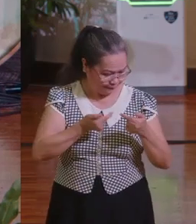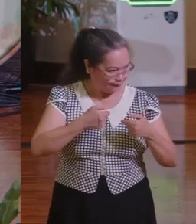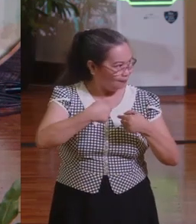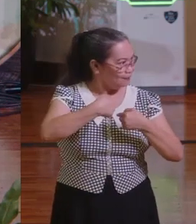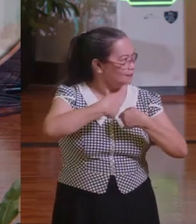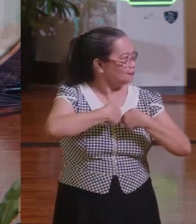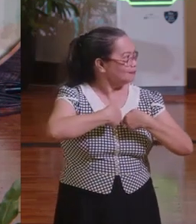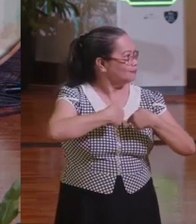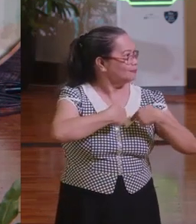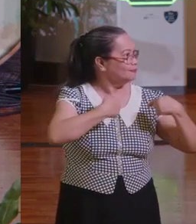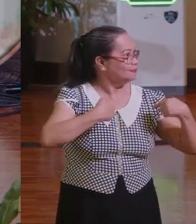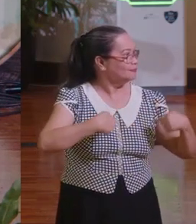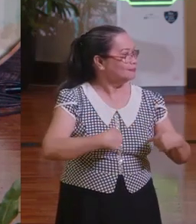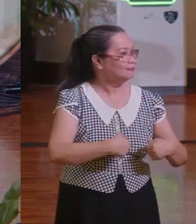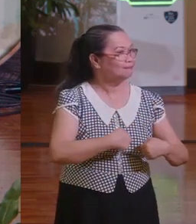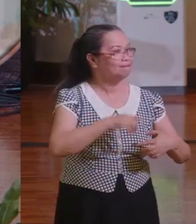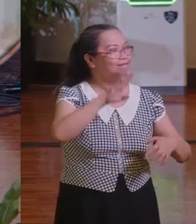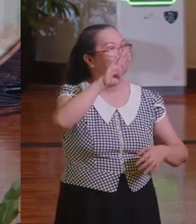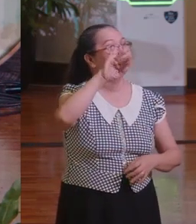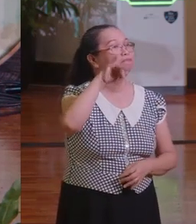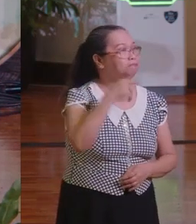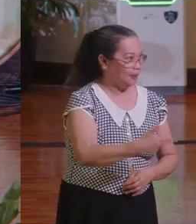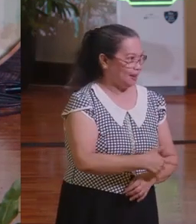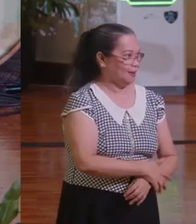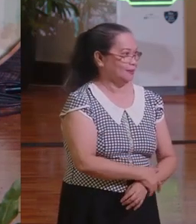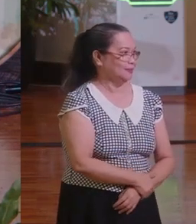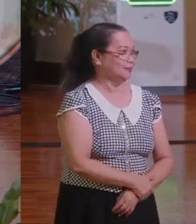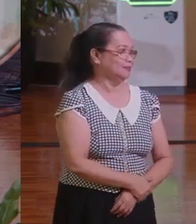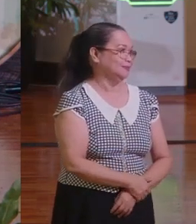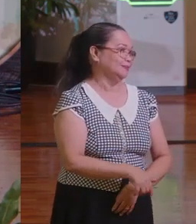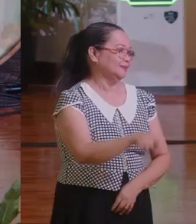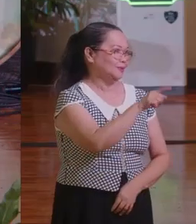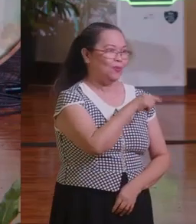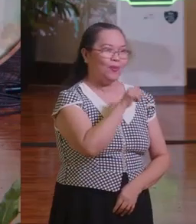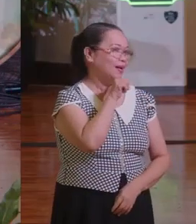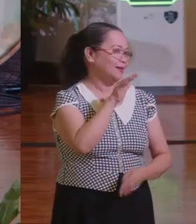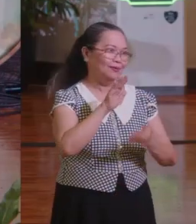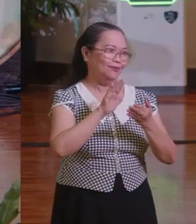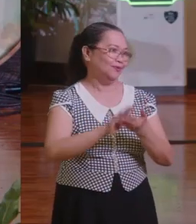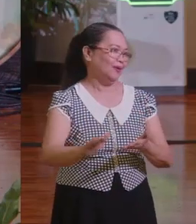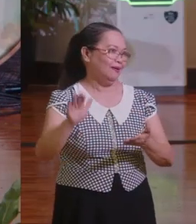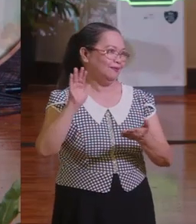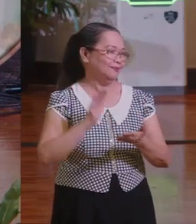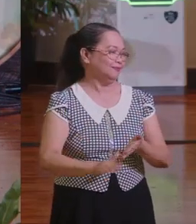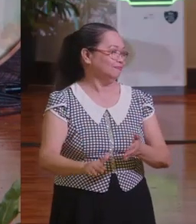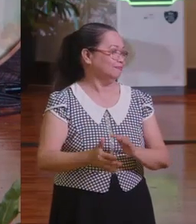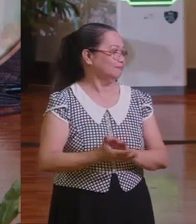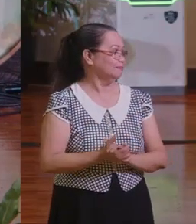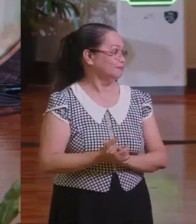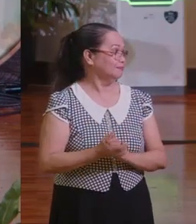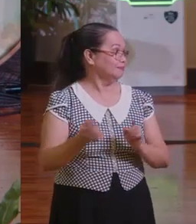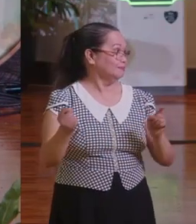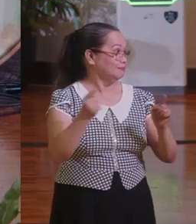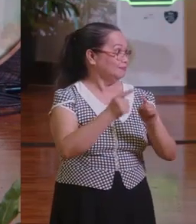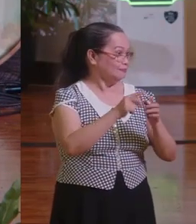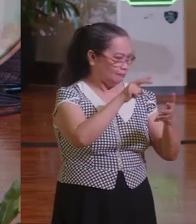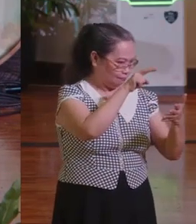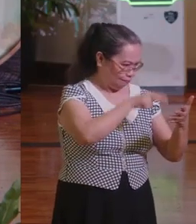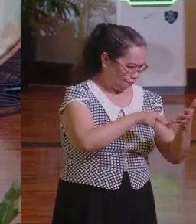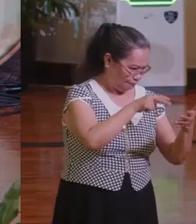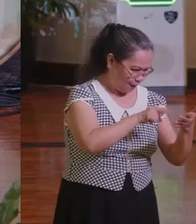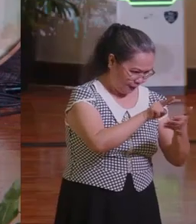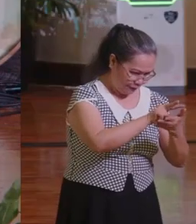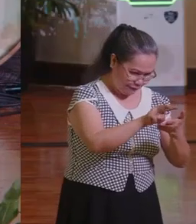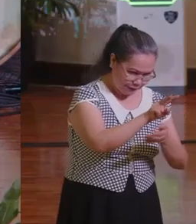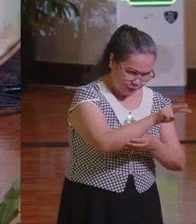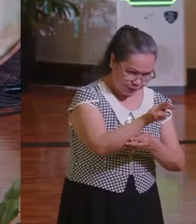ating puso ay ang kasalanan ng hindi pagpapatawad. Kaya binasa ko kanina hanggang sa verse 22 sa